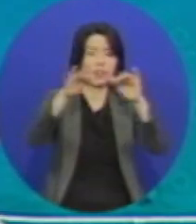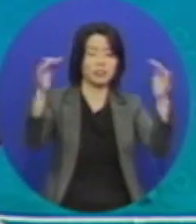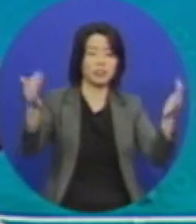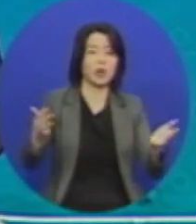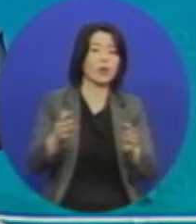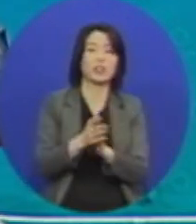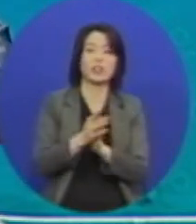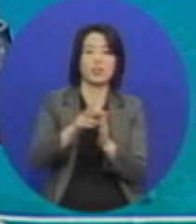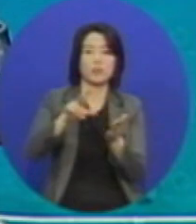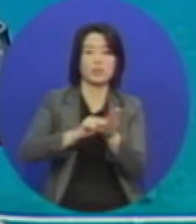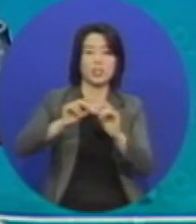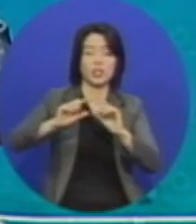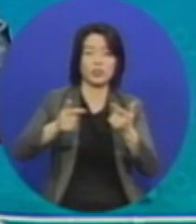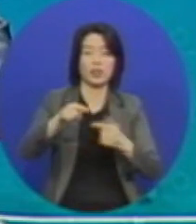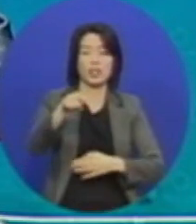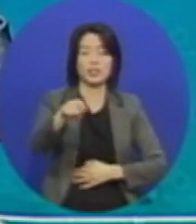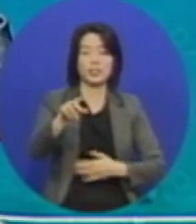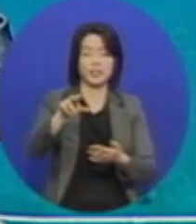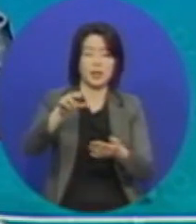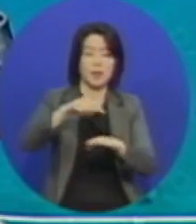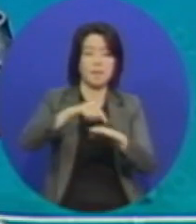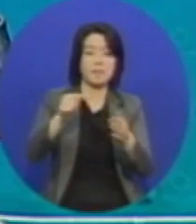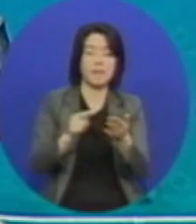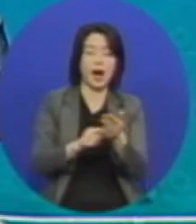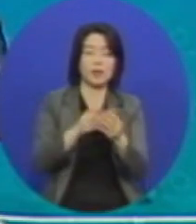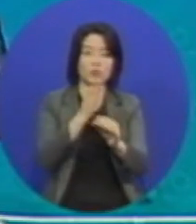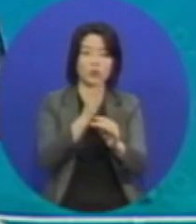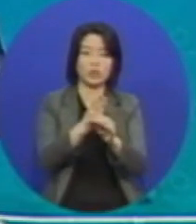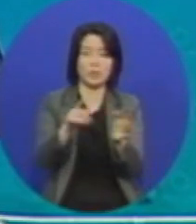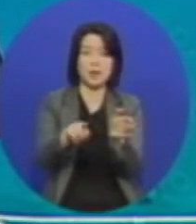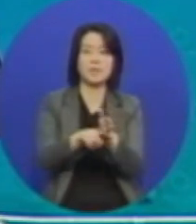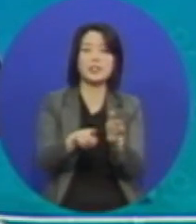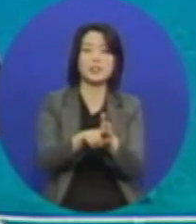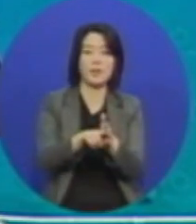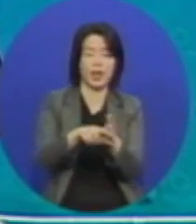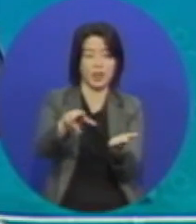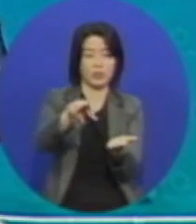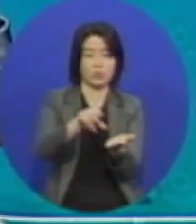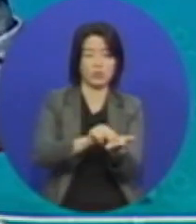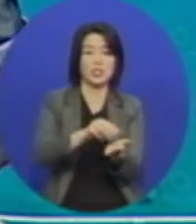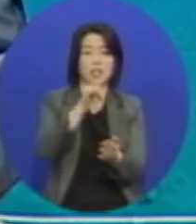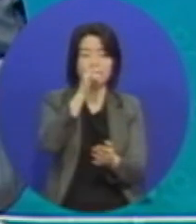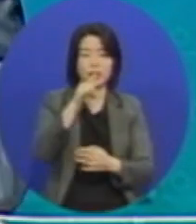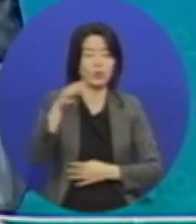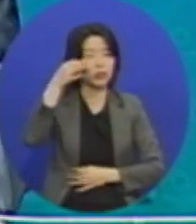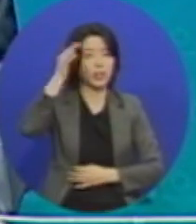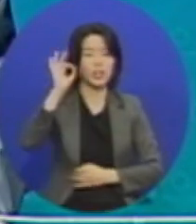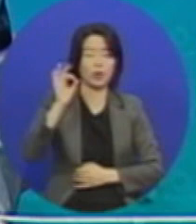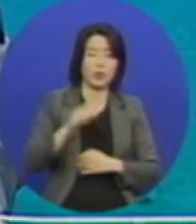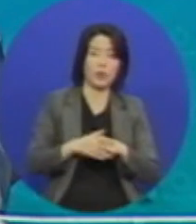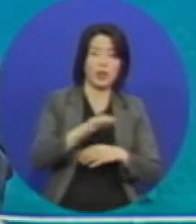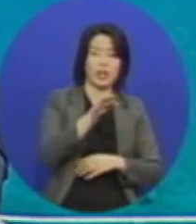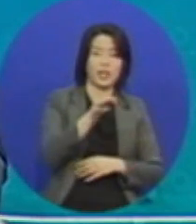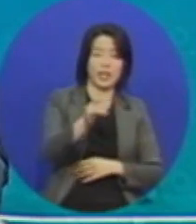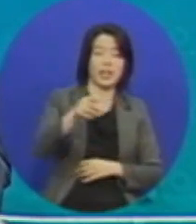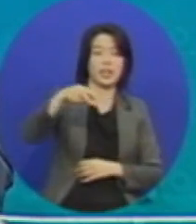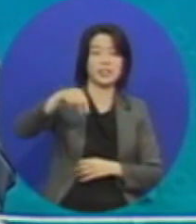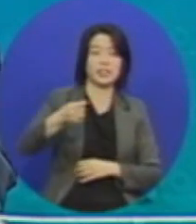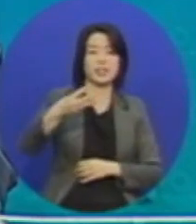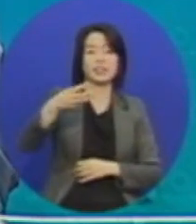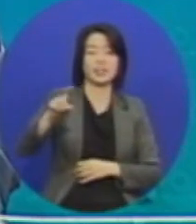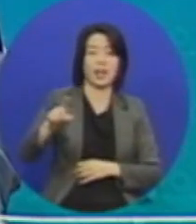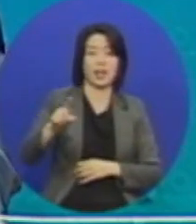아니고 그 마음 중심에 믿음의 문제가 있다고 깨닫고 학사 s 다에게 하나님의